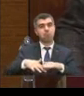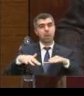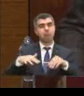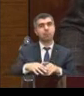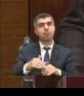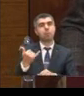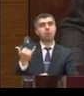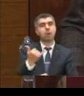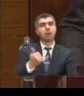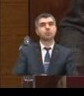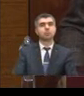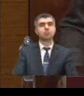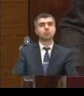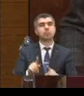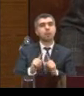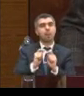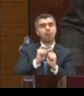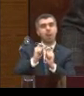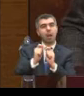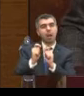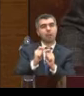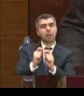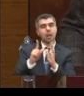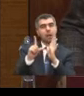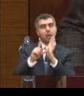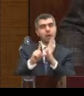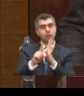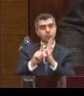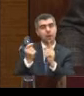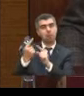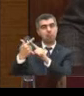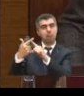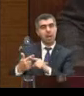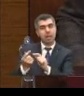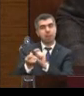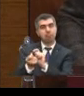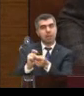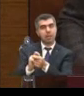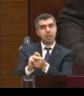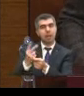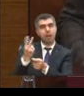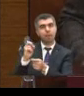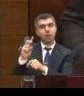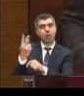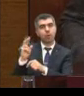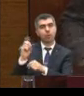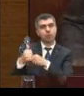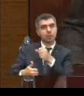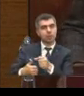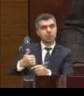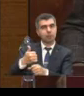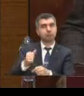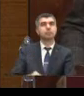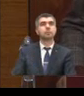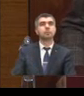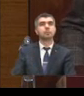الهامة المخصصة لمناقشة قانون المالية المعدل للسنة المالية 2020. إن هذا